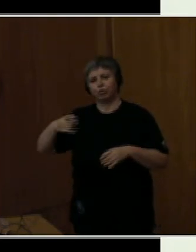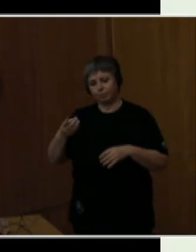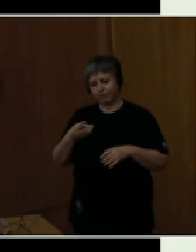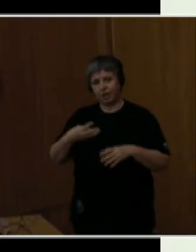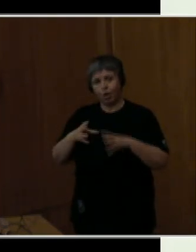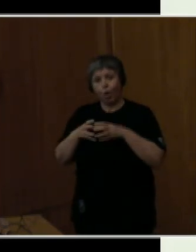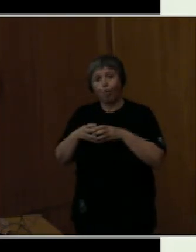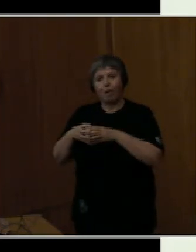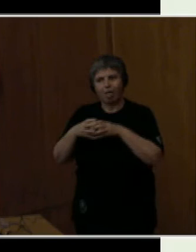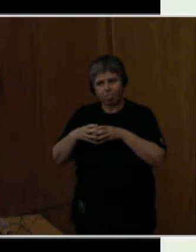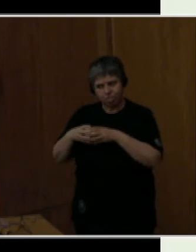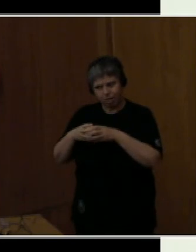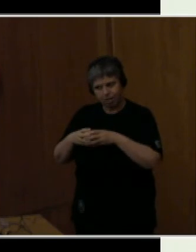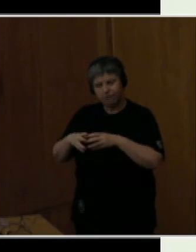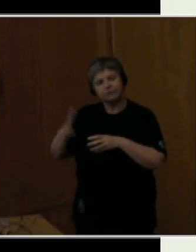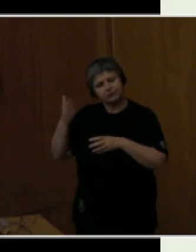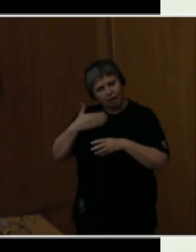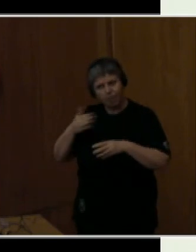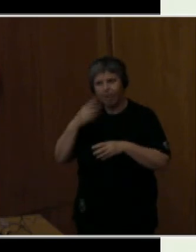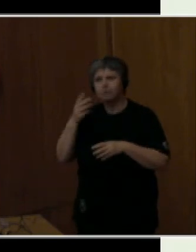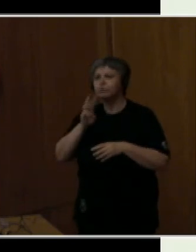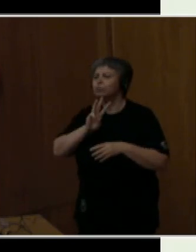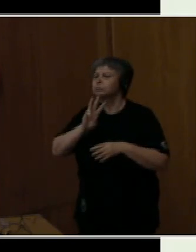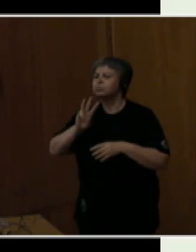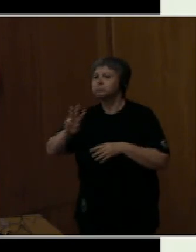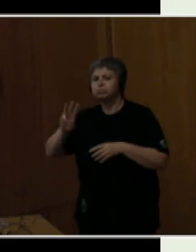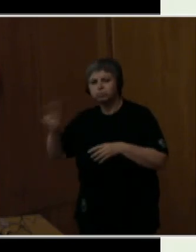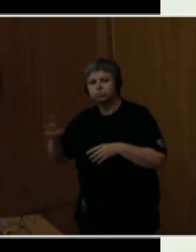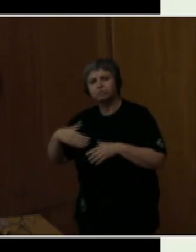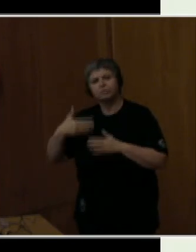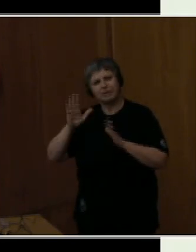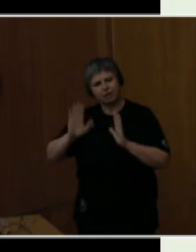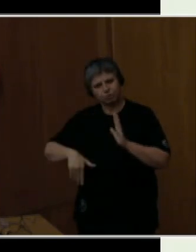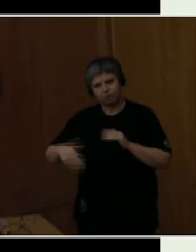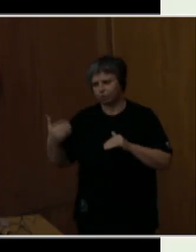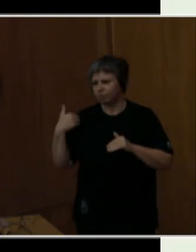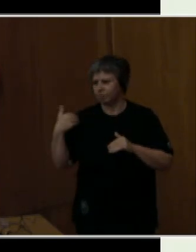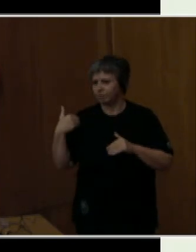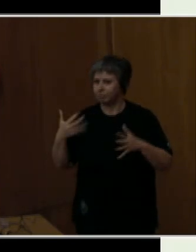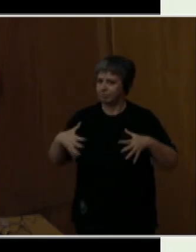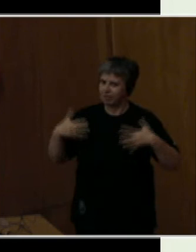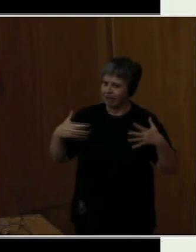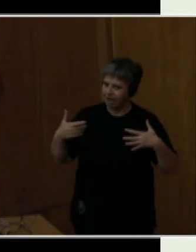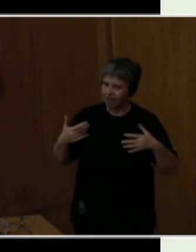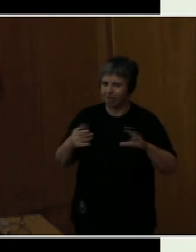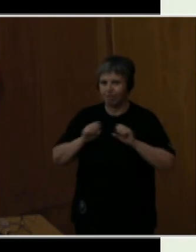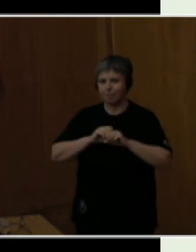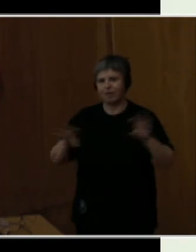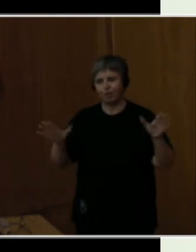Αν έχετε τη διάθεση να δείτε στους συνδέσμους ή να μας ρωτήσετε αργότερα, θα χαρούμε να σας ενημερώσουμε. Αυτά από μένα. Ευχαριστώ πολύ.